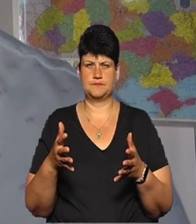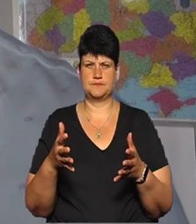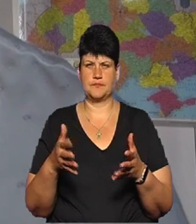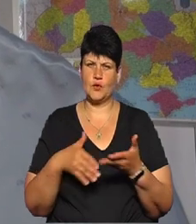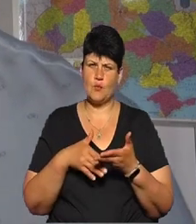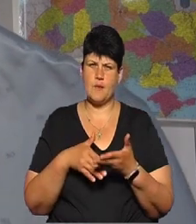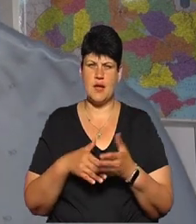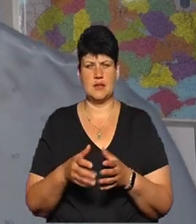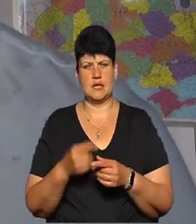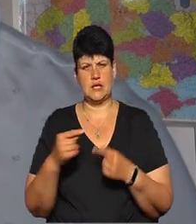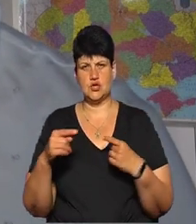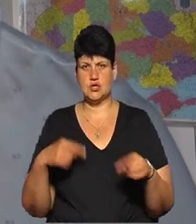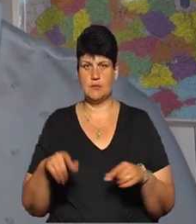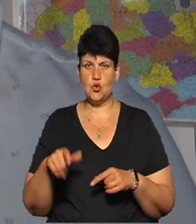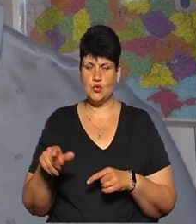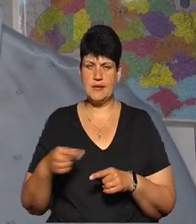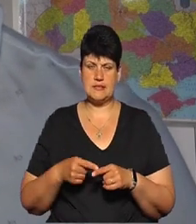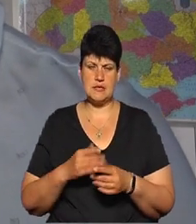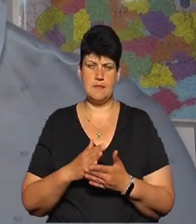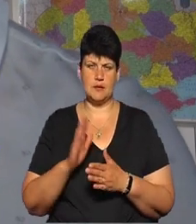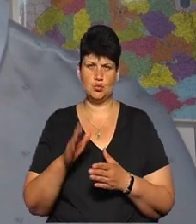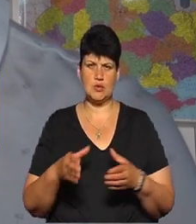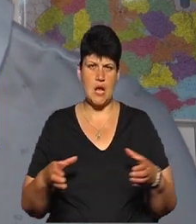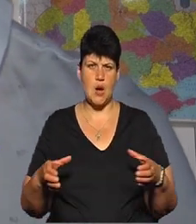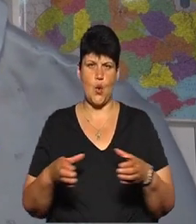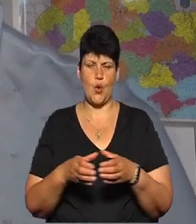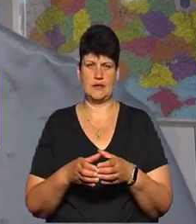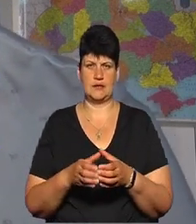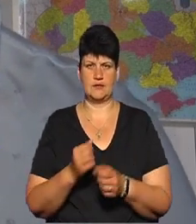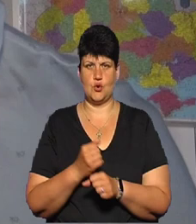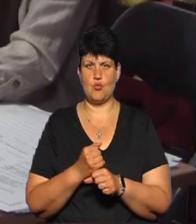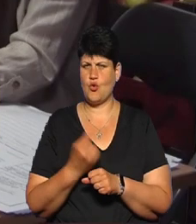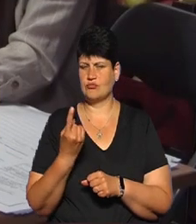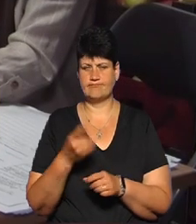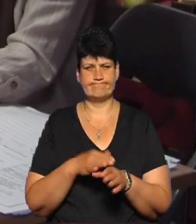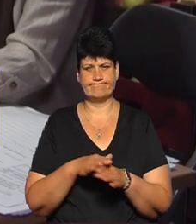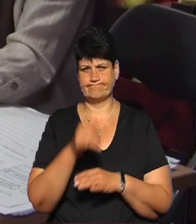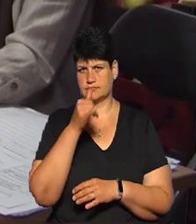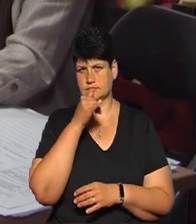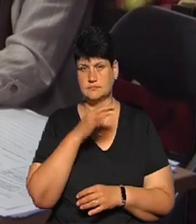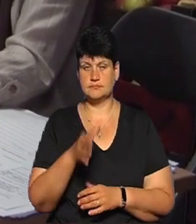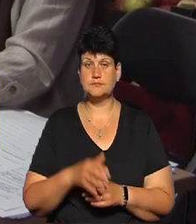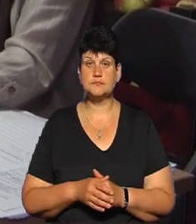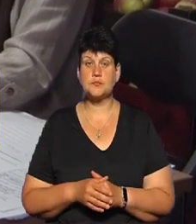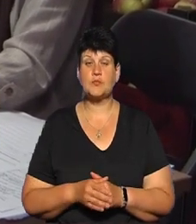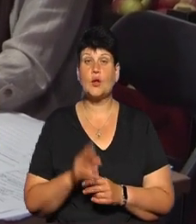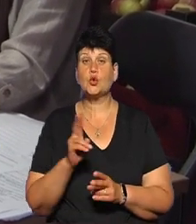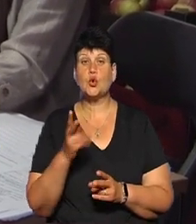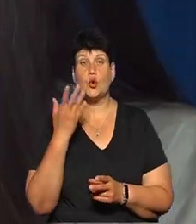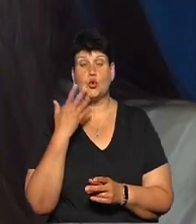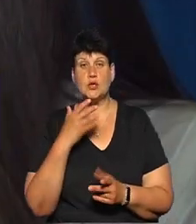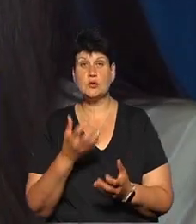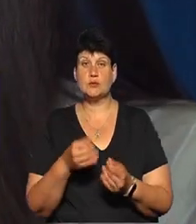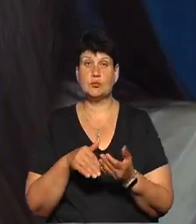допомагати іншим людям. Це має бути колективна робота, адже один ти не справишся. Хто і коли отримував допомогу в